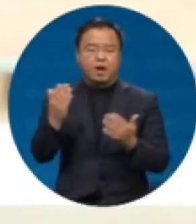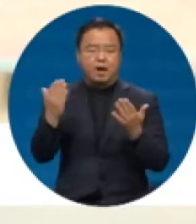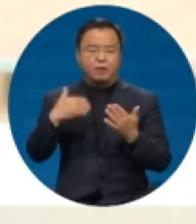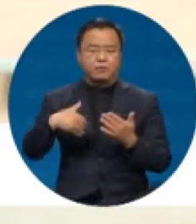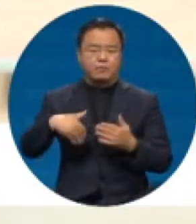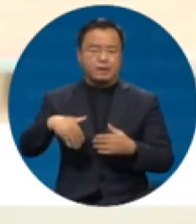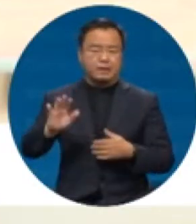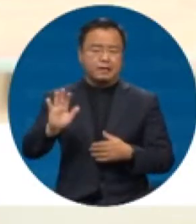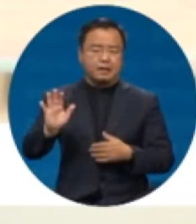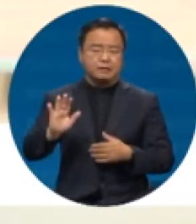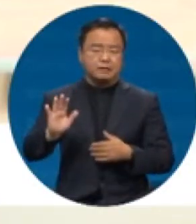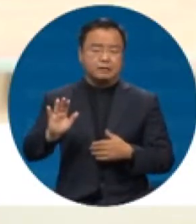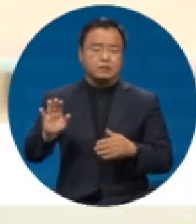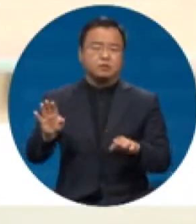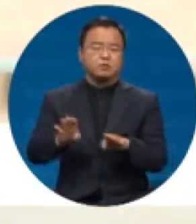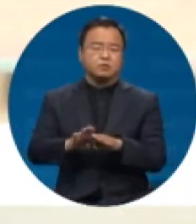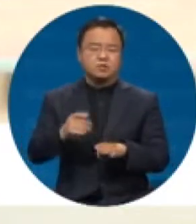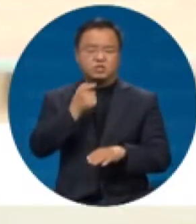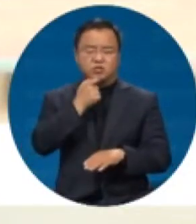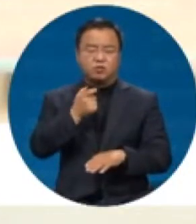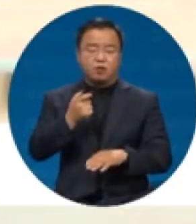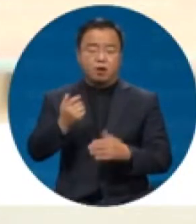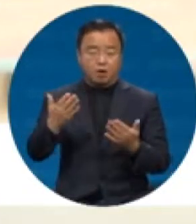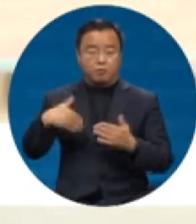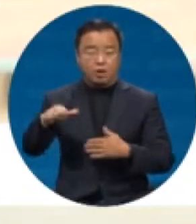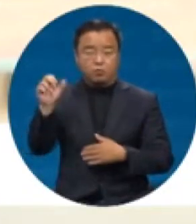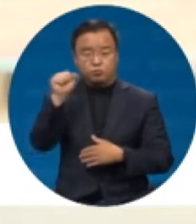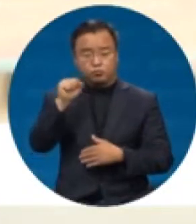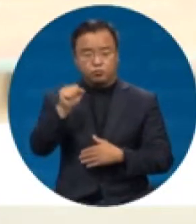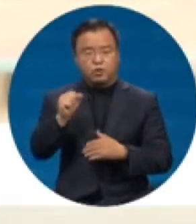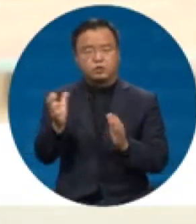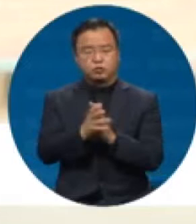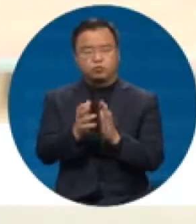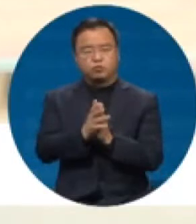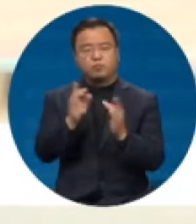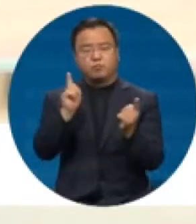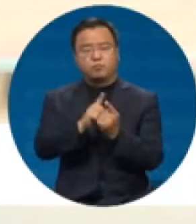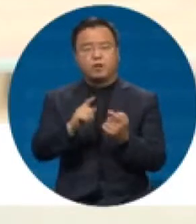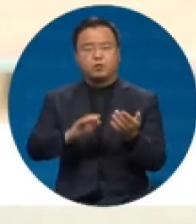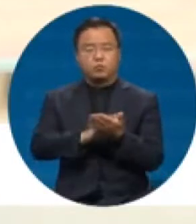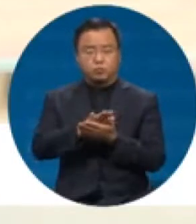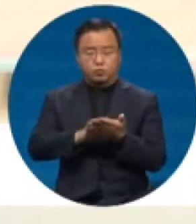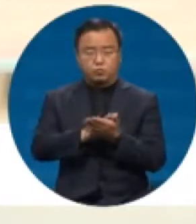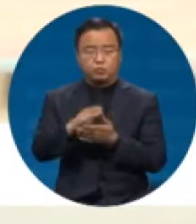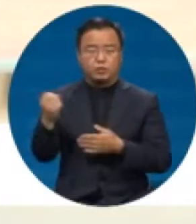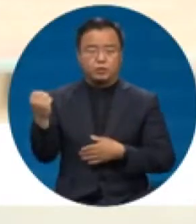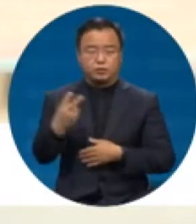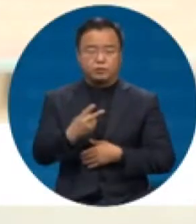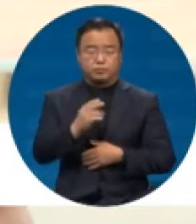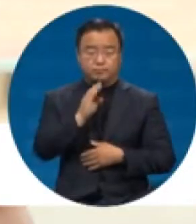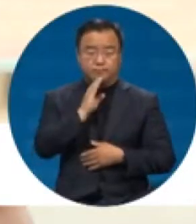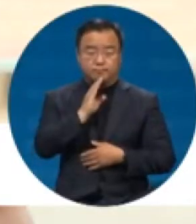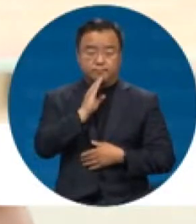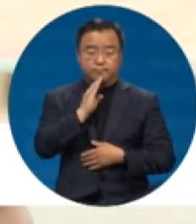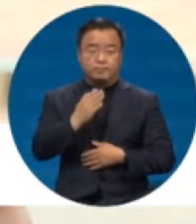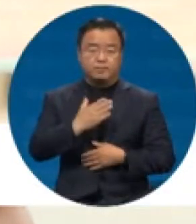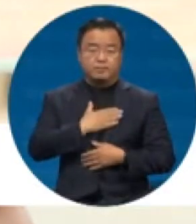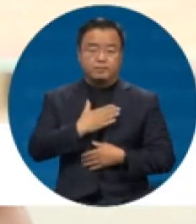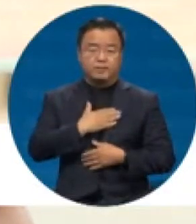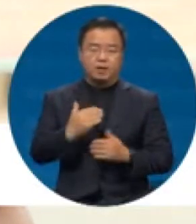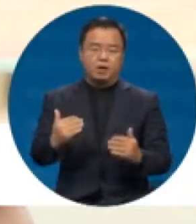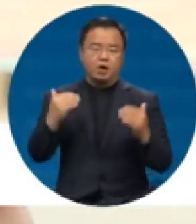하드가 한 게 제일 좋아요 아 함께 선희 문의 를 만나고 이제 놀 놀 미노아 못해 래요 제가